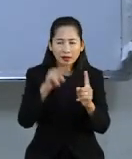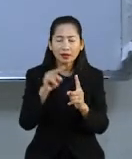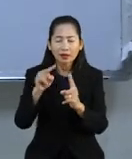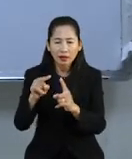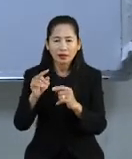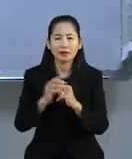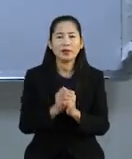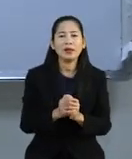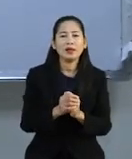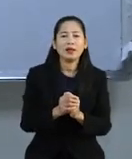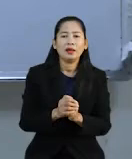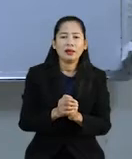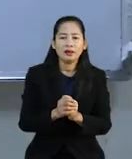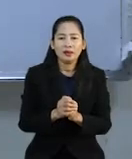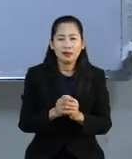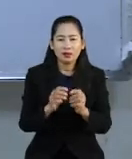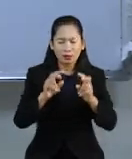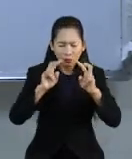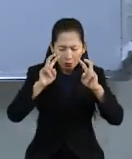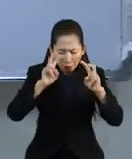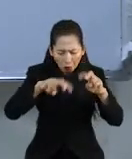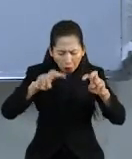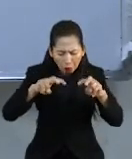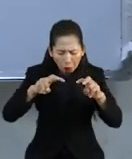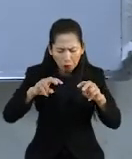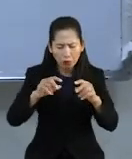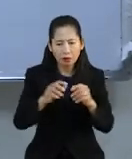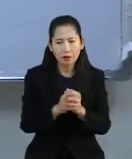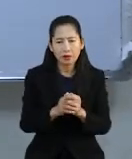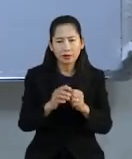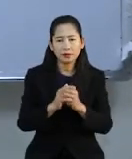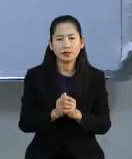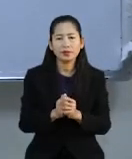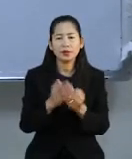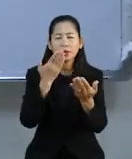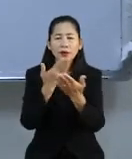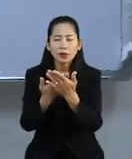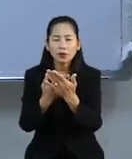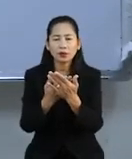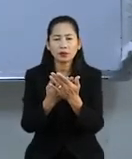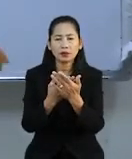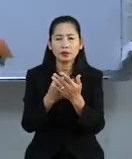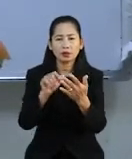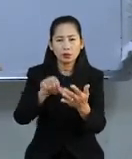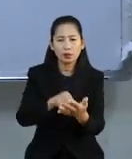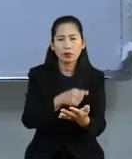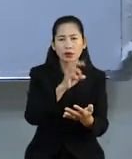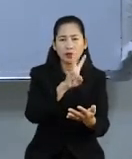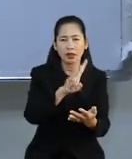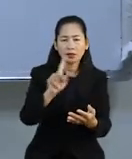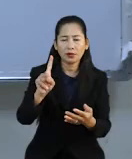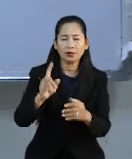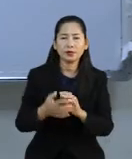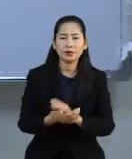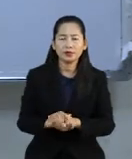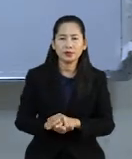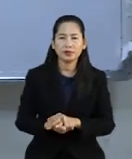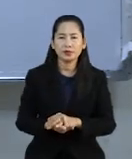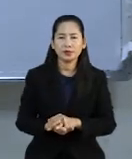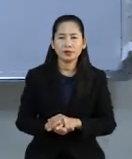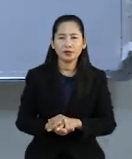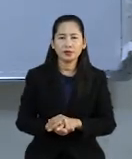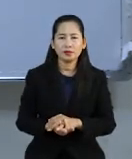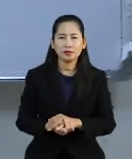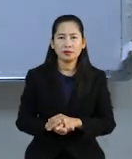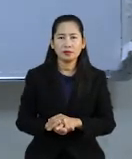á, chà, còn ai khát bê và riêng nông ca say rồi tầm bó à. Ờ con còn, xâm an môn này cứ nơi tầm bó tì xàm sợ mối con.